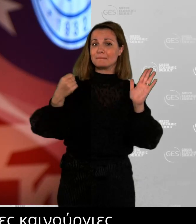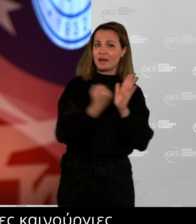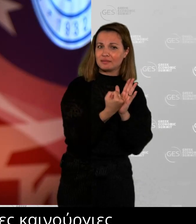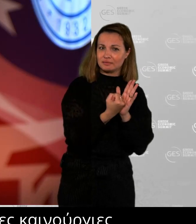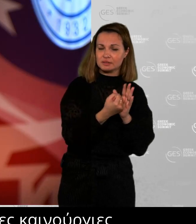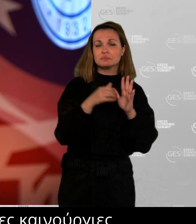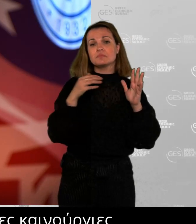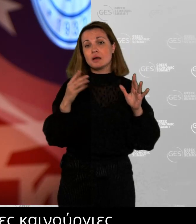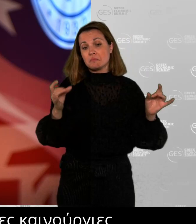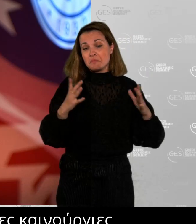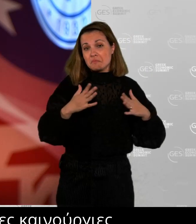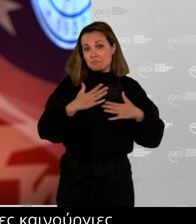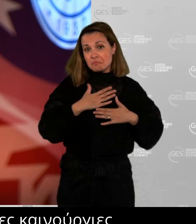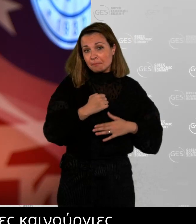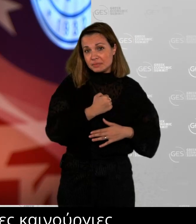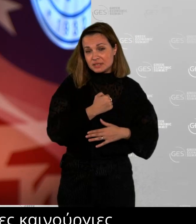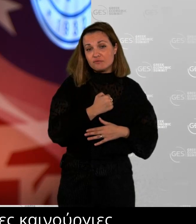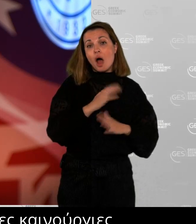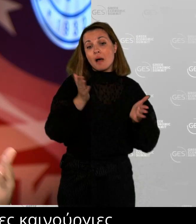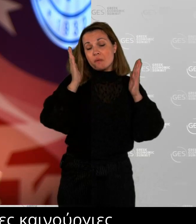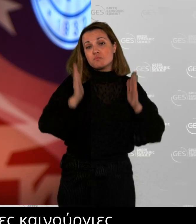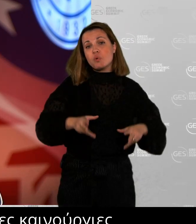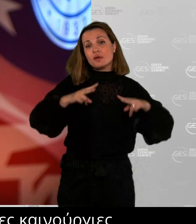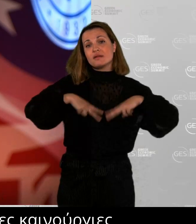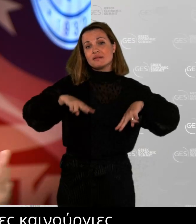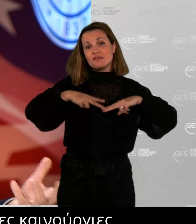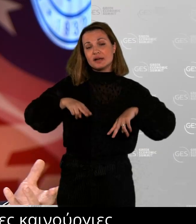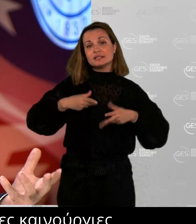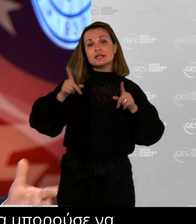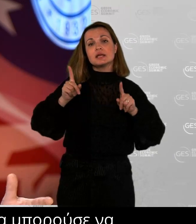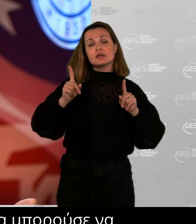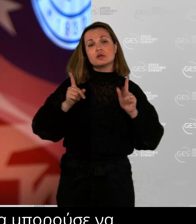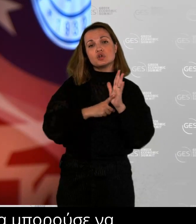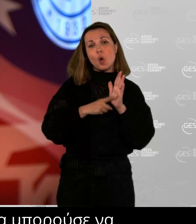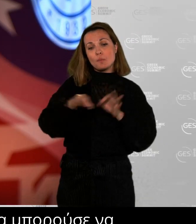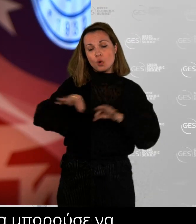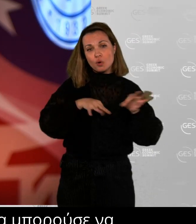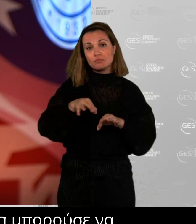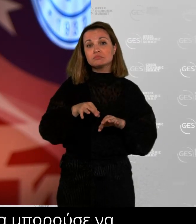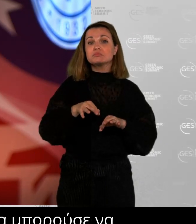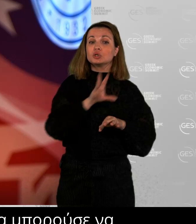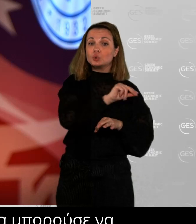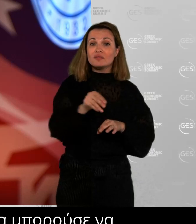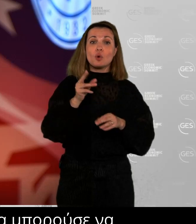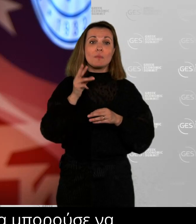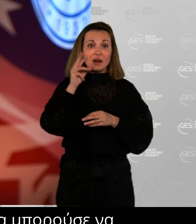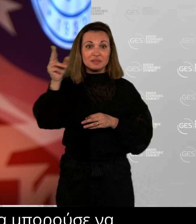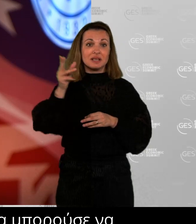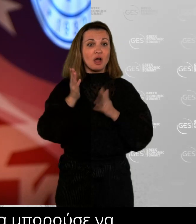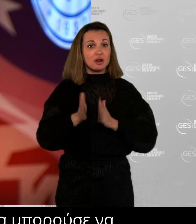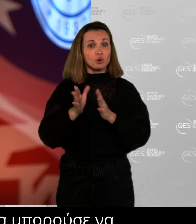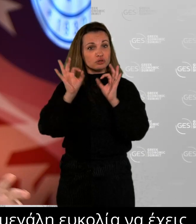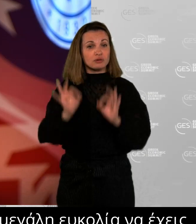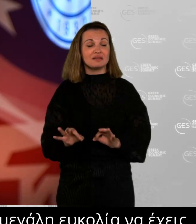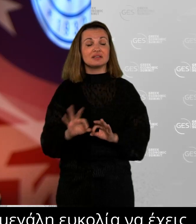η πολιτεία μπορούσε να νομοθετήσει ώστε και τα πανεπιστήμια με πιο μεγάλη ευκολία να ακολουθήσουν ένα τέτοιο δρόμο, πιστεύω θα ήταν